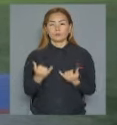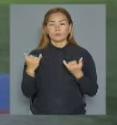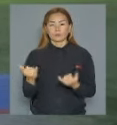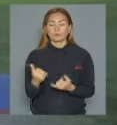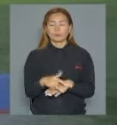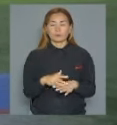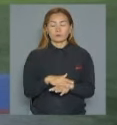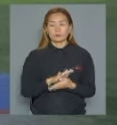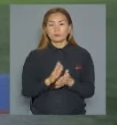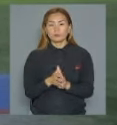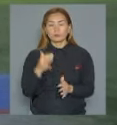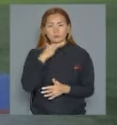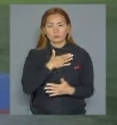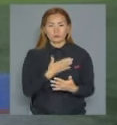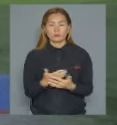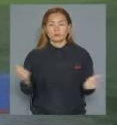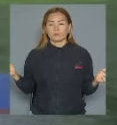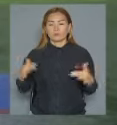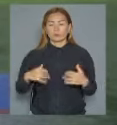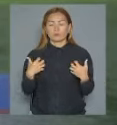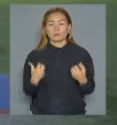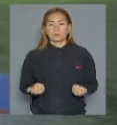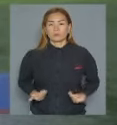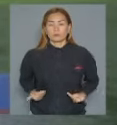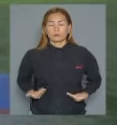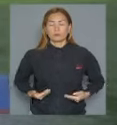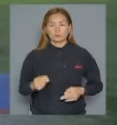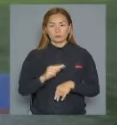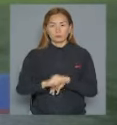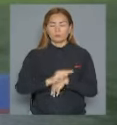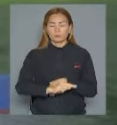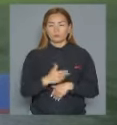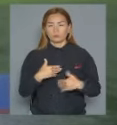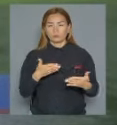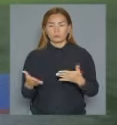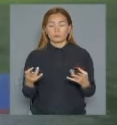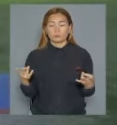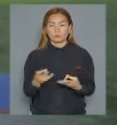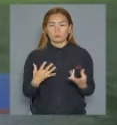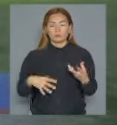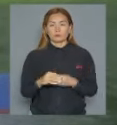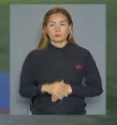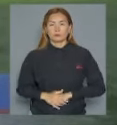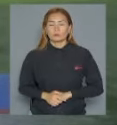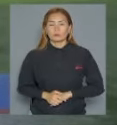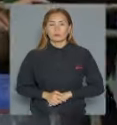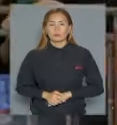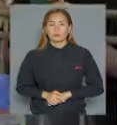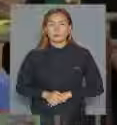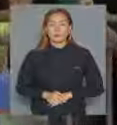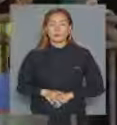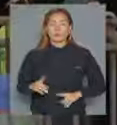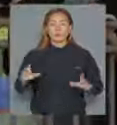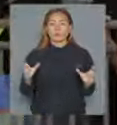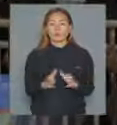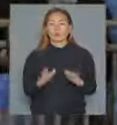халықты осындай шараға салауатты өмір салтын қалыптастыру мақсатында спортпен шұғылдануға шақыру мақсатында ұйымдастырылып жатқан шаралар.